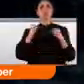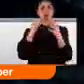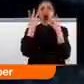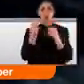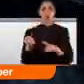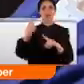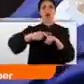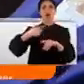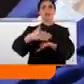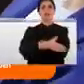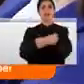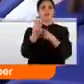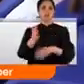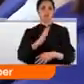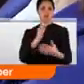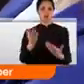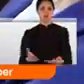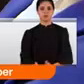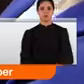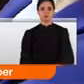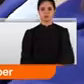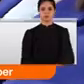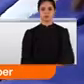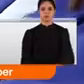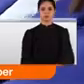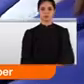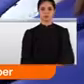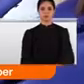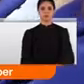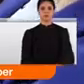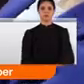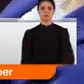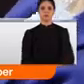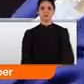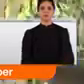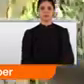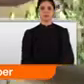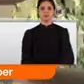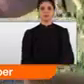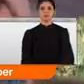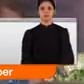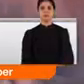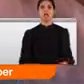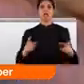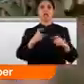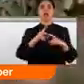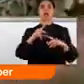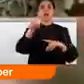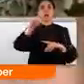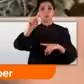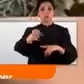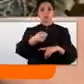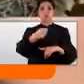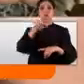olarak kullanılıyor. Bunun özelliği insan kullanımına uygun hale getirilmiş bir antikor. Akrep avcılığı Küba'da yerel